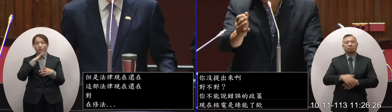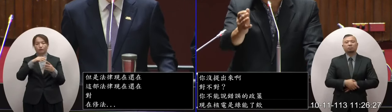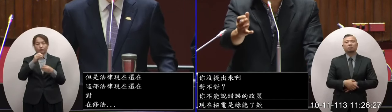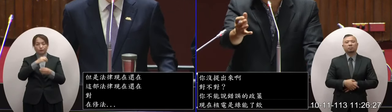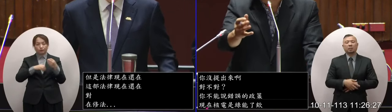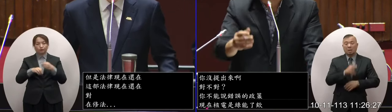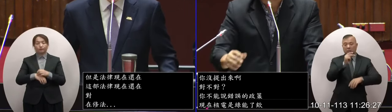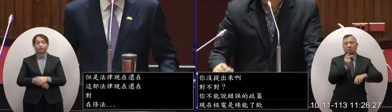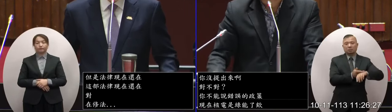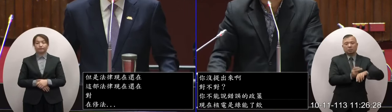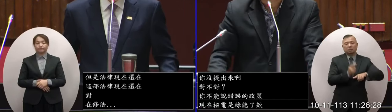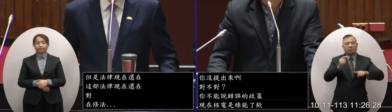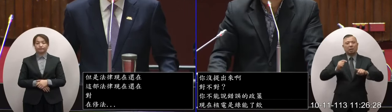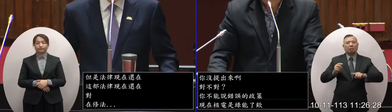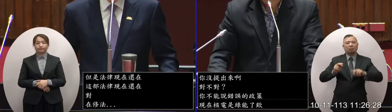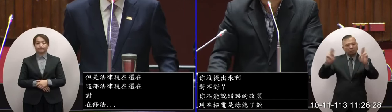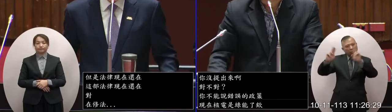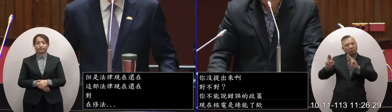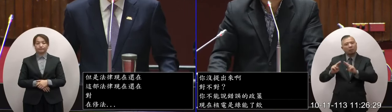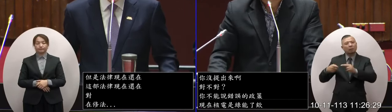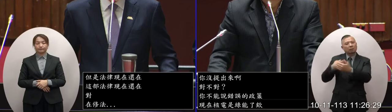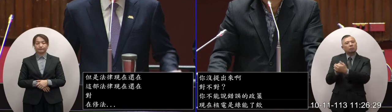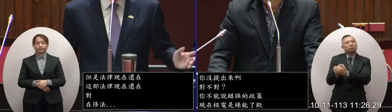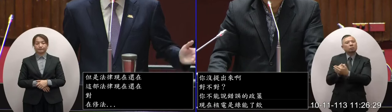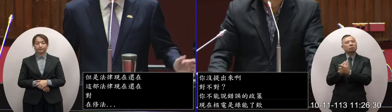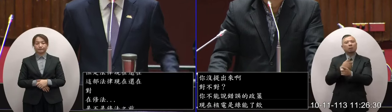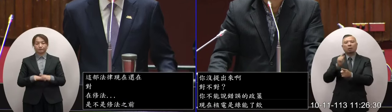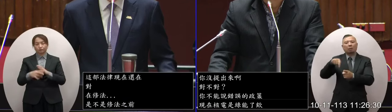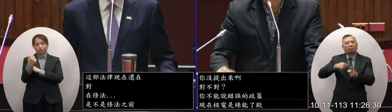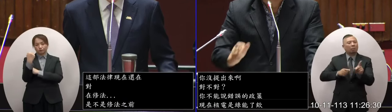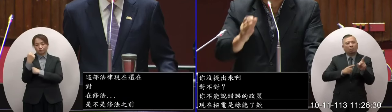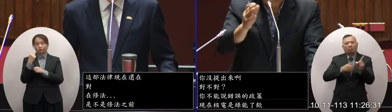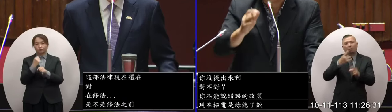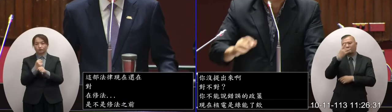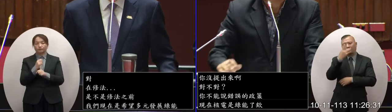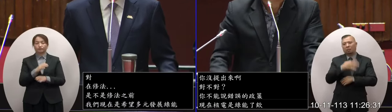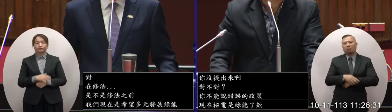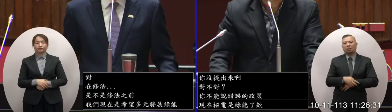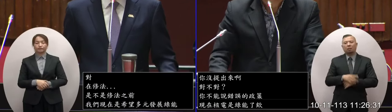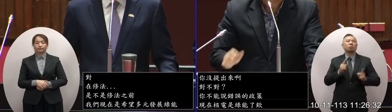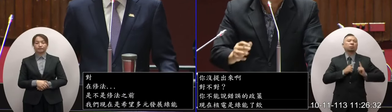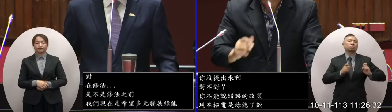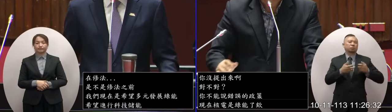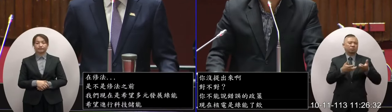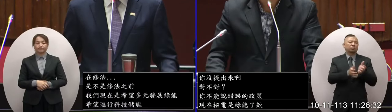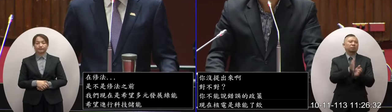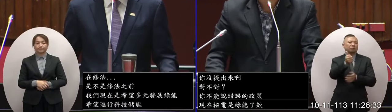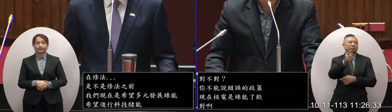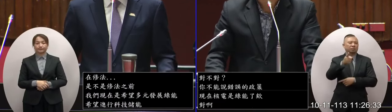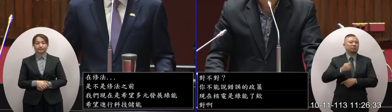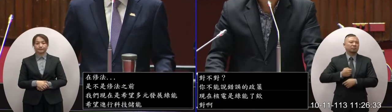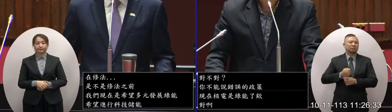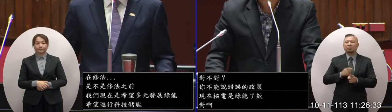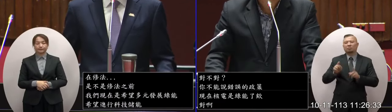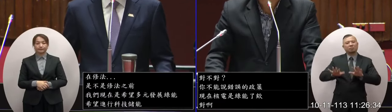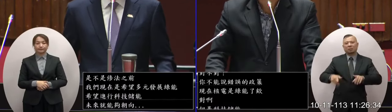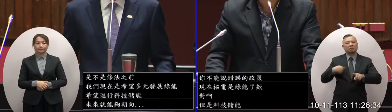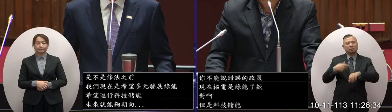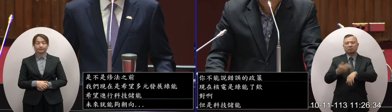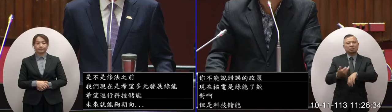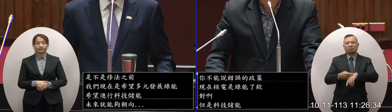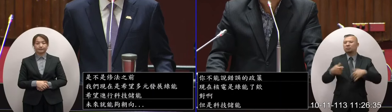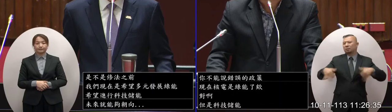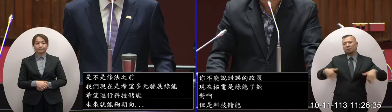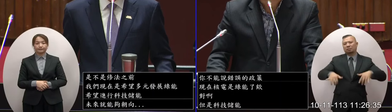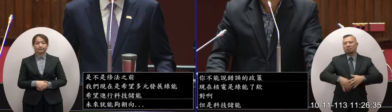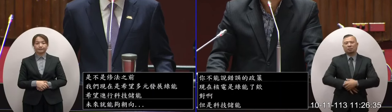朝向。 但是科技储能现在还跟不上啊，对不对？ 这个正在努力当中啊， 我相信你 正在努力当中啊， 现在还跟不上啊，科技的